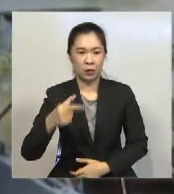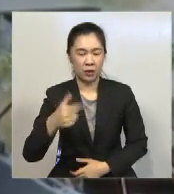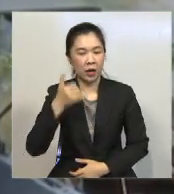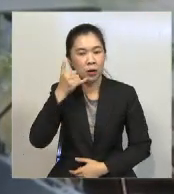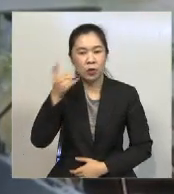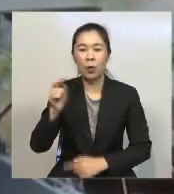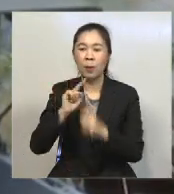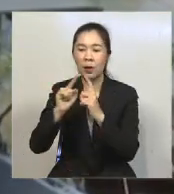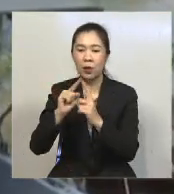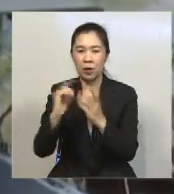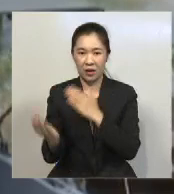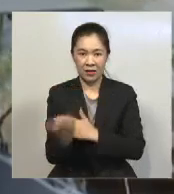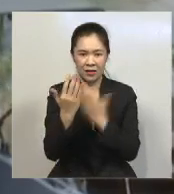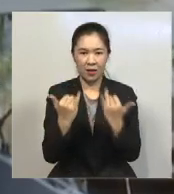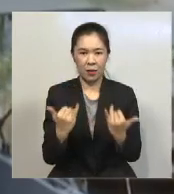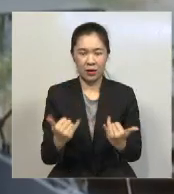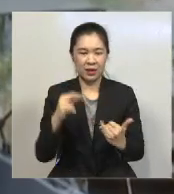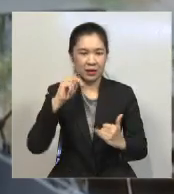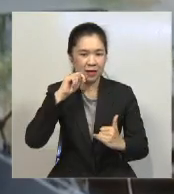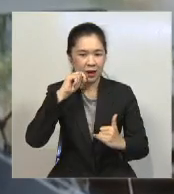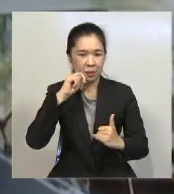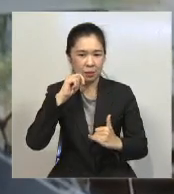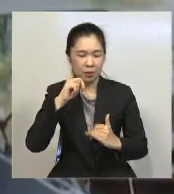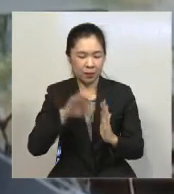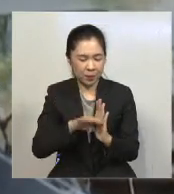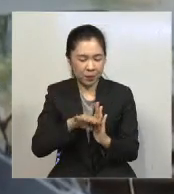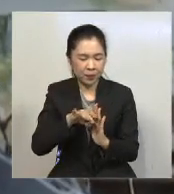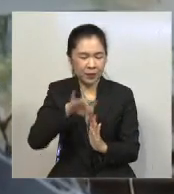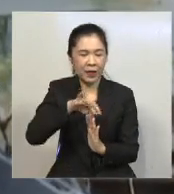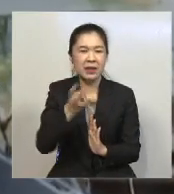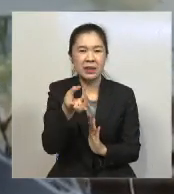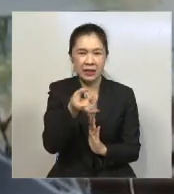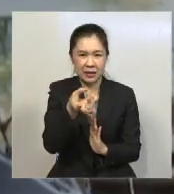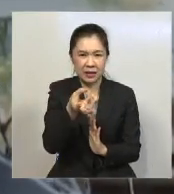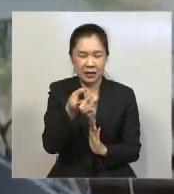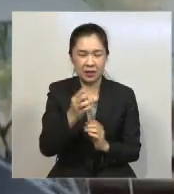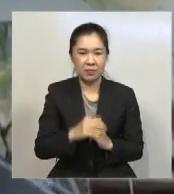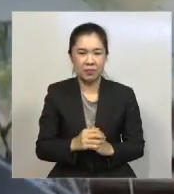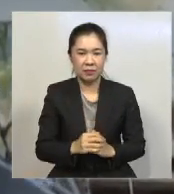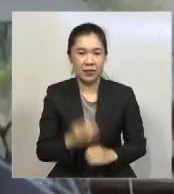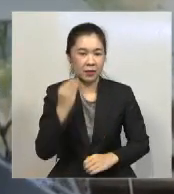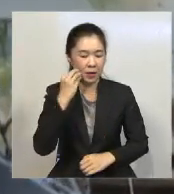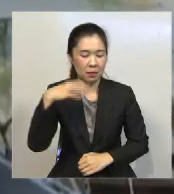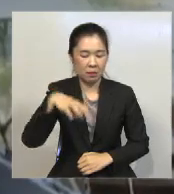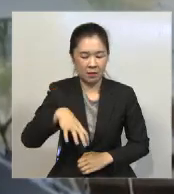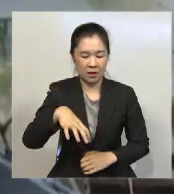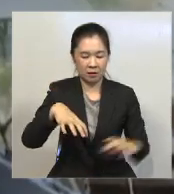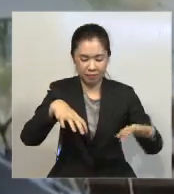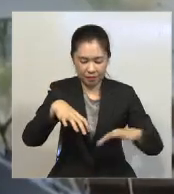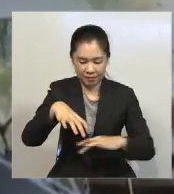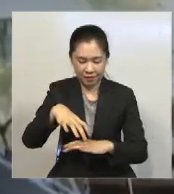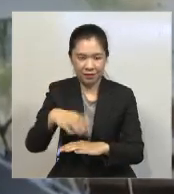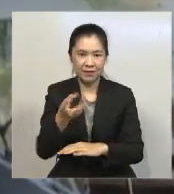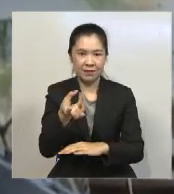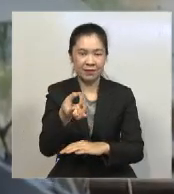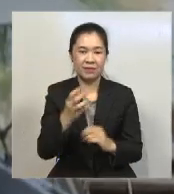ว่าเช้าวันนี้อาจจะมีน้ำเนี่ยเริ่มที่จะทะลักเล็กน้อยนะคะเข้าใต้ถุนบ้านเท่านั้นเองค่ะแต่ว่ายังไม่ได้เป็นปัญหาค่ะ